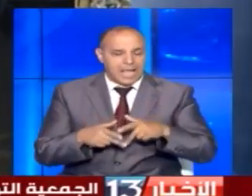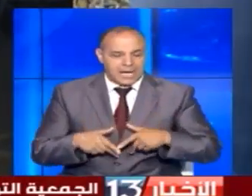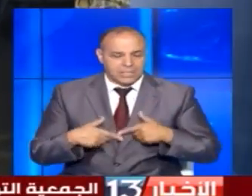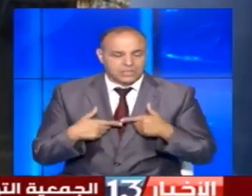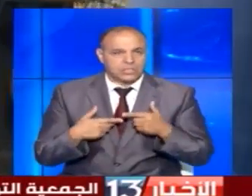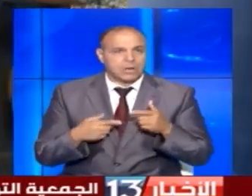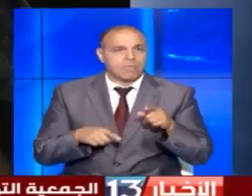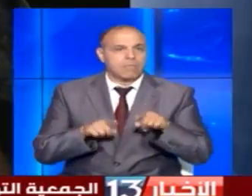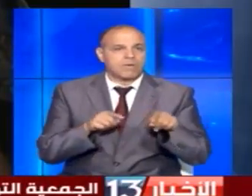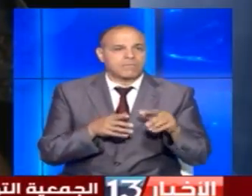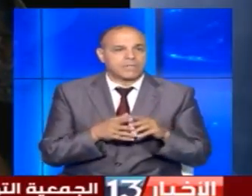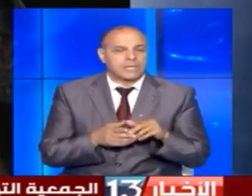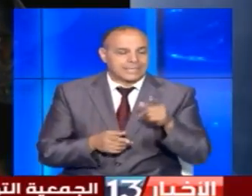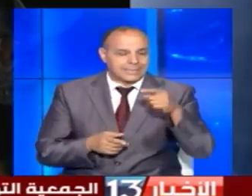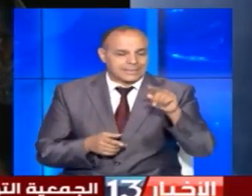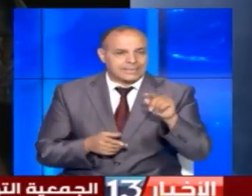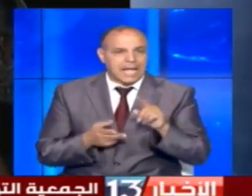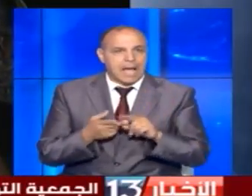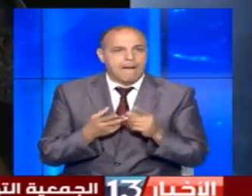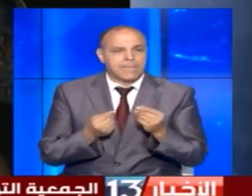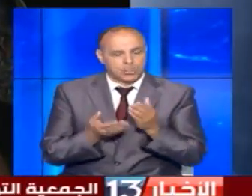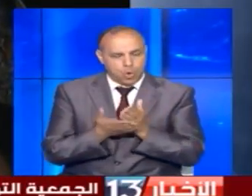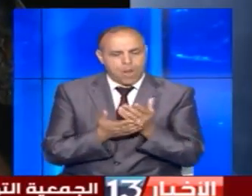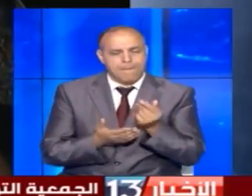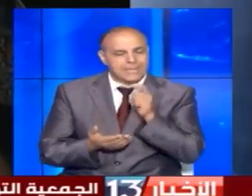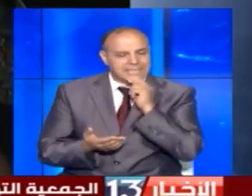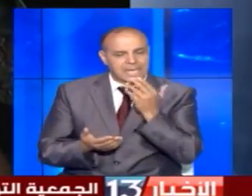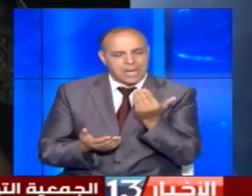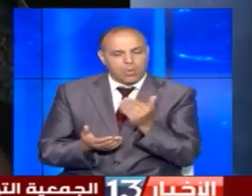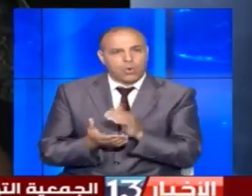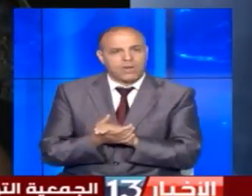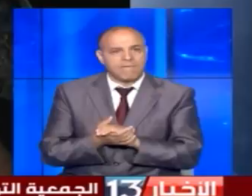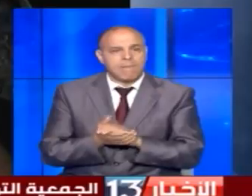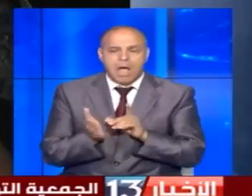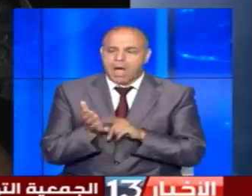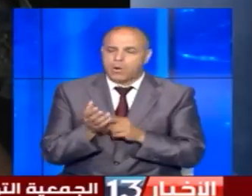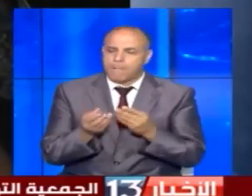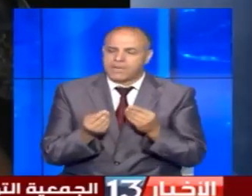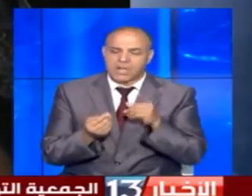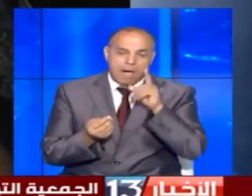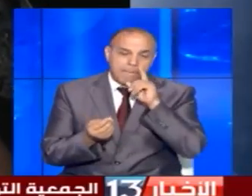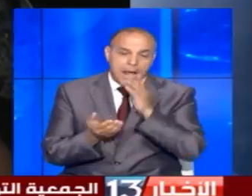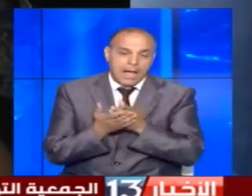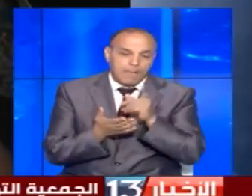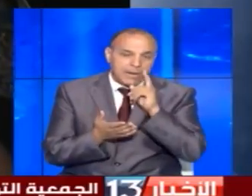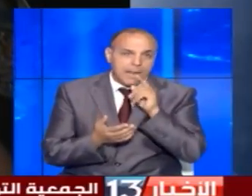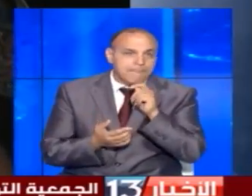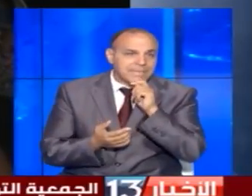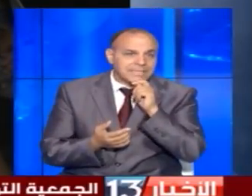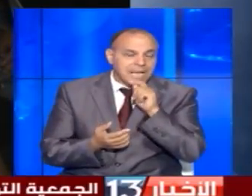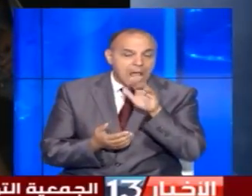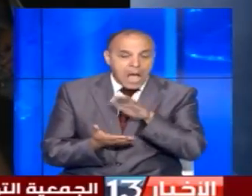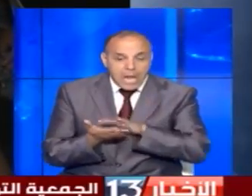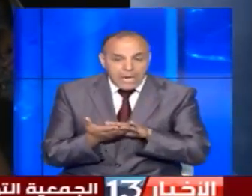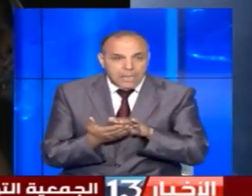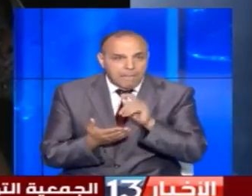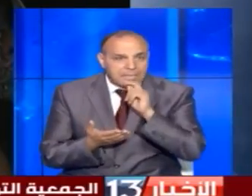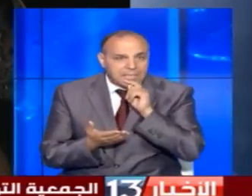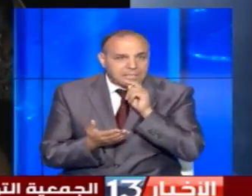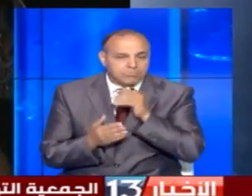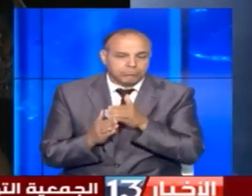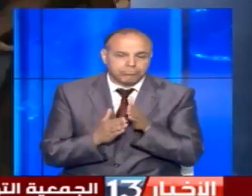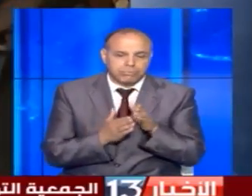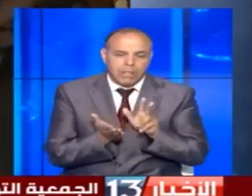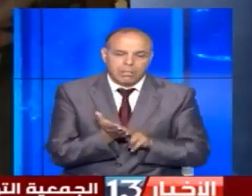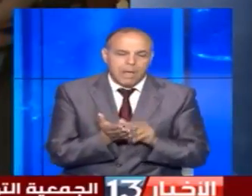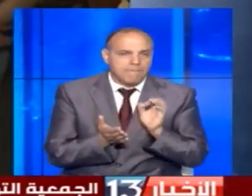يقول البعض. صحيح مازال عندنا برشا حقوق، وصحيح فما برشا قوانين تضمن حقوق المرأة، لكن على أرض الواقع الحقوق مش قادرة